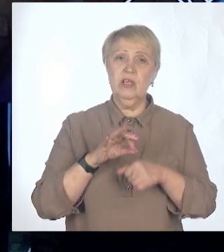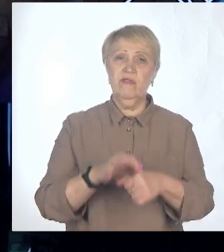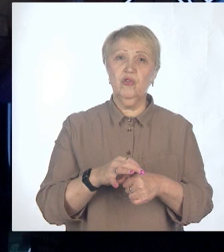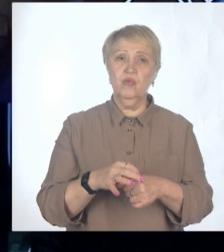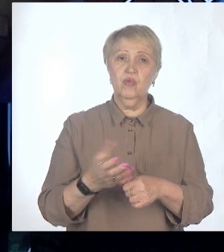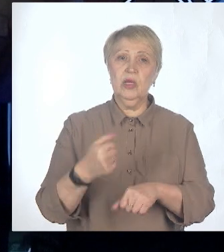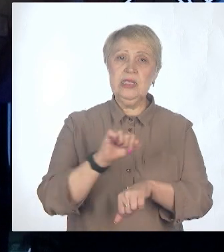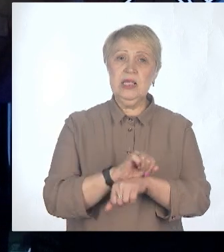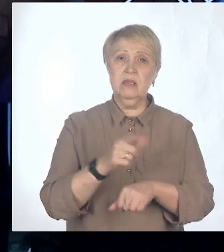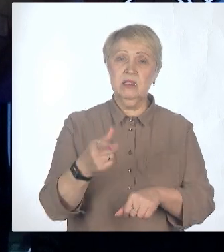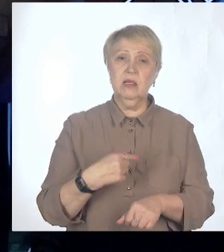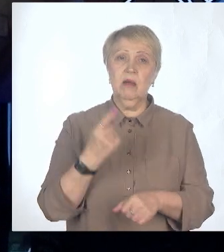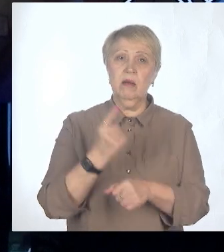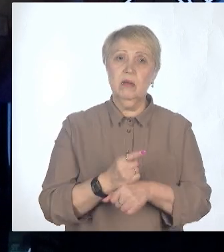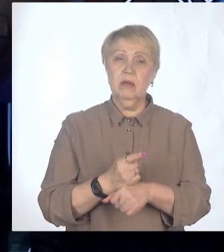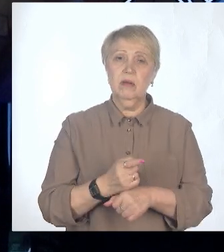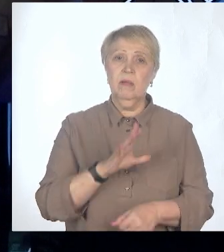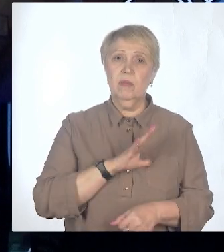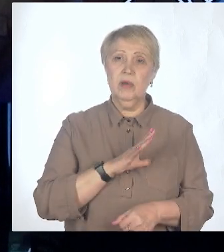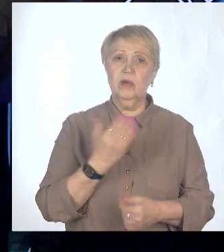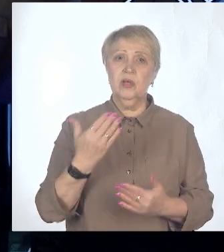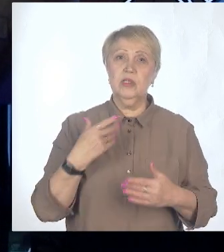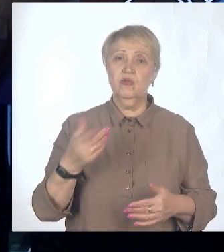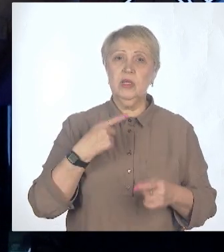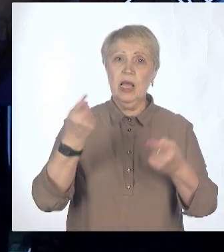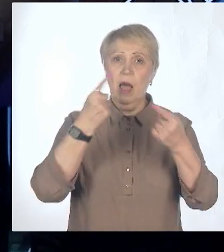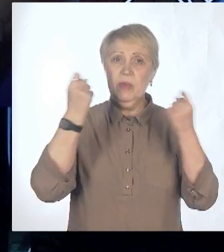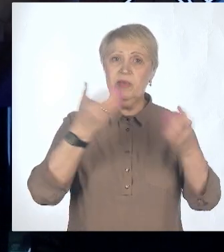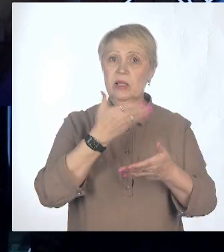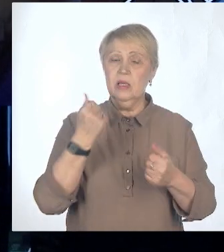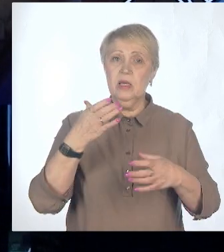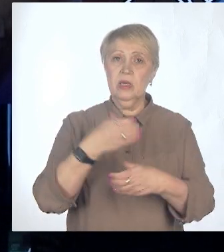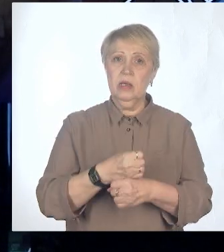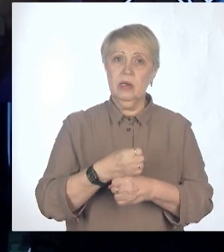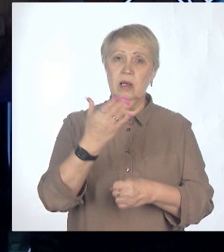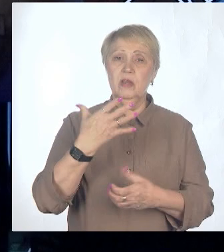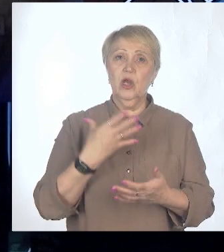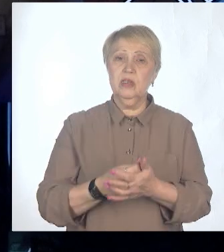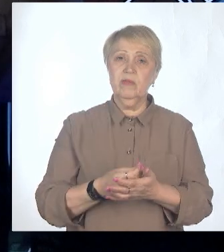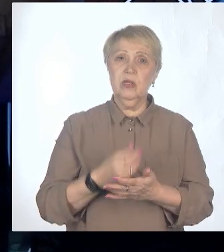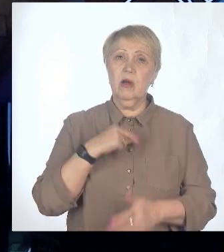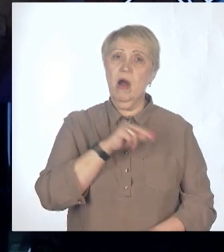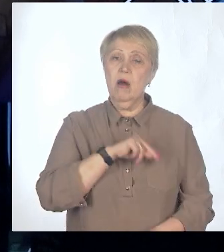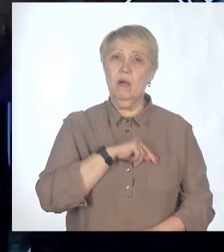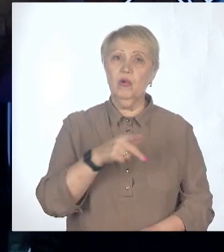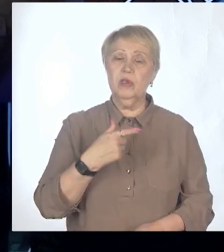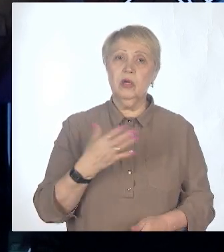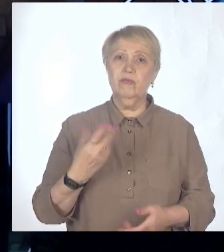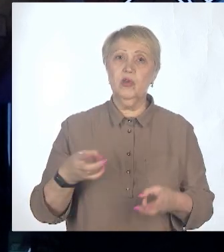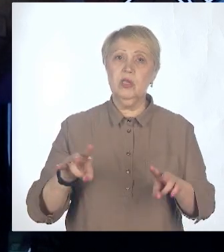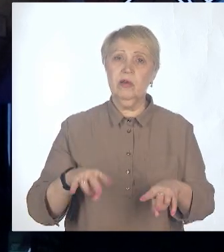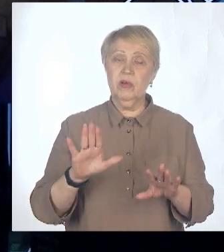как мы знаем, по крайней мере, пока не объявляли о сокращениях, они пока свой персонал придерживают. Кто-то продолжает